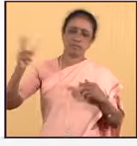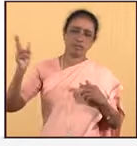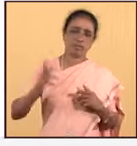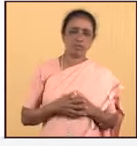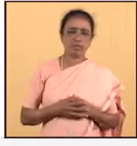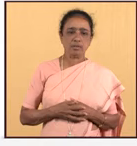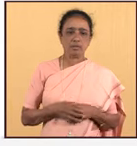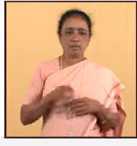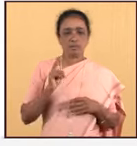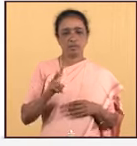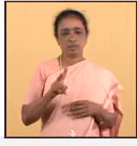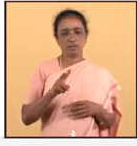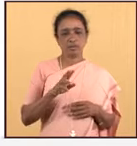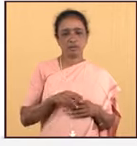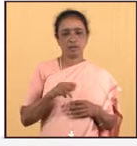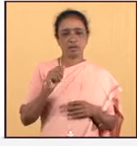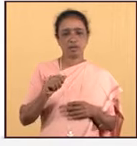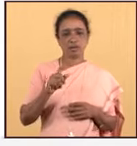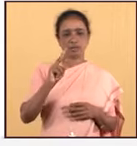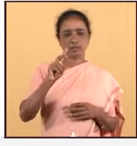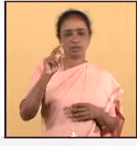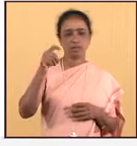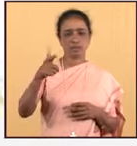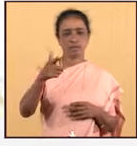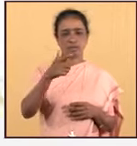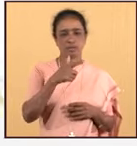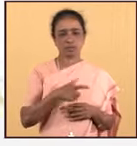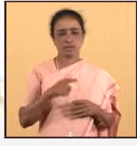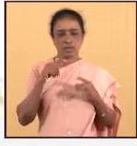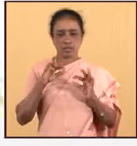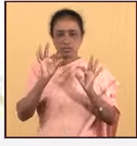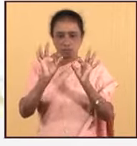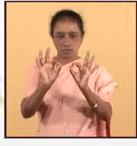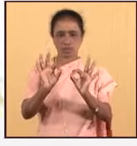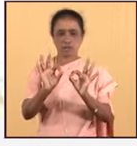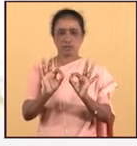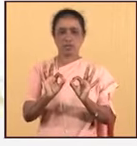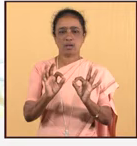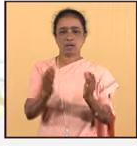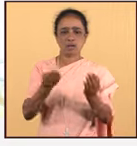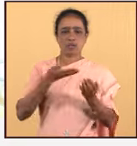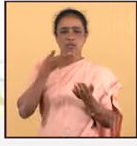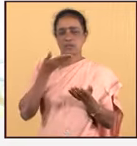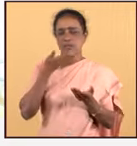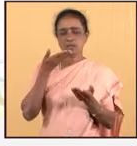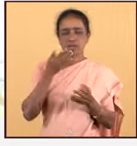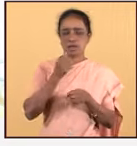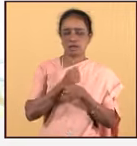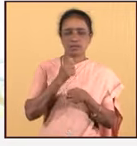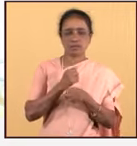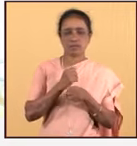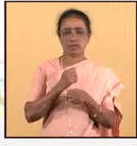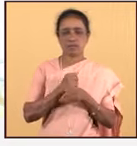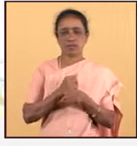உண்டு. அடுத்தபல பிரிவு 27 பார்த்தீங்க அப்படின்னா, எந்த ஒரு குறிப்பிட்ட சமுதாயத்தையும் ஆதரிக்க